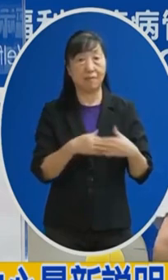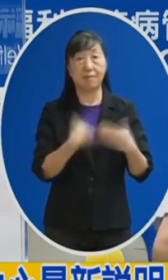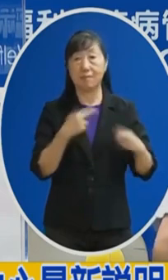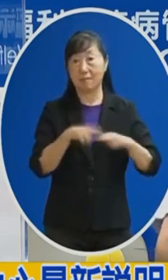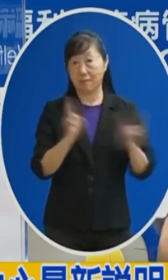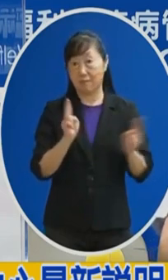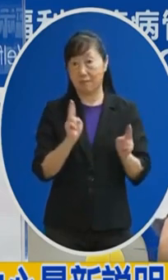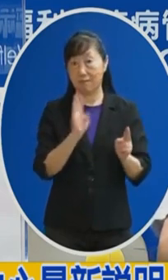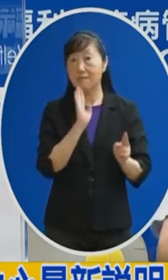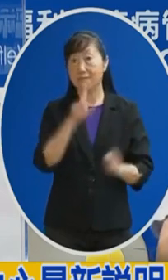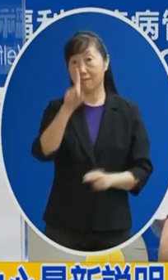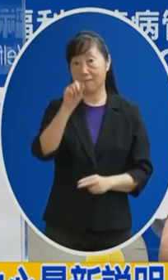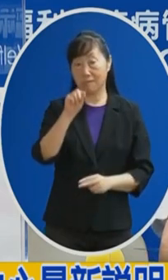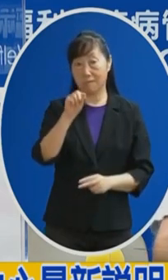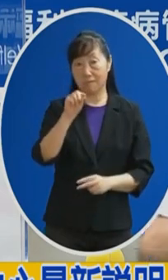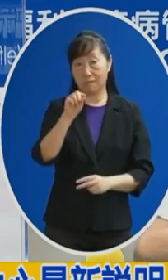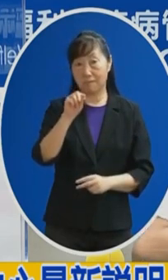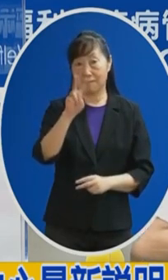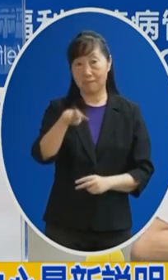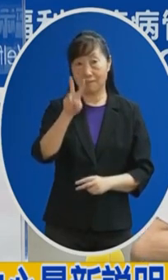的已经到